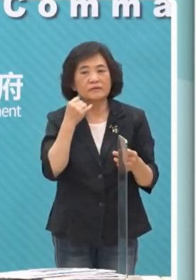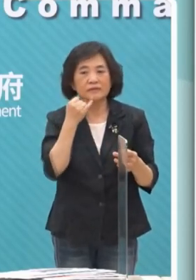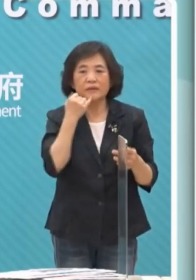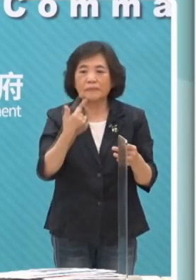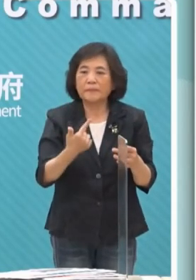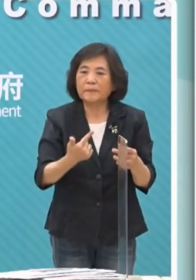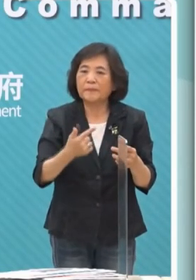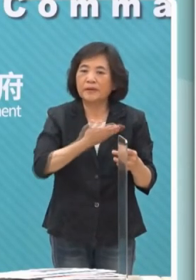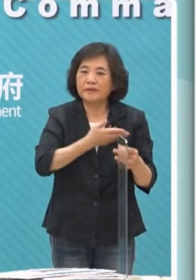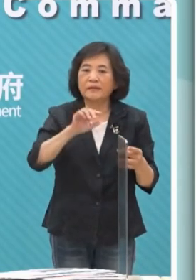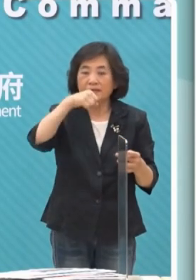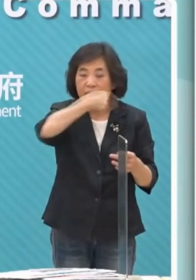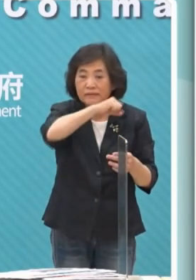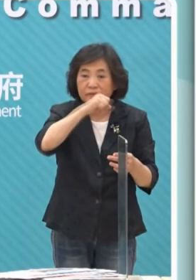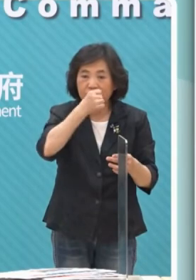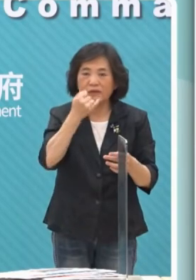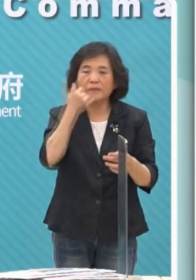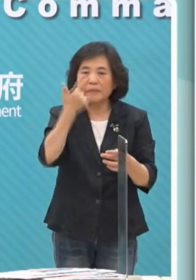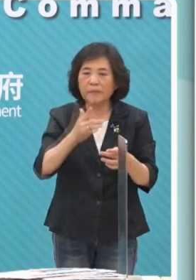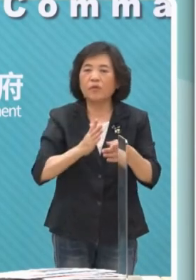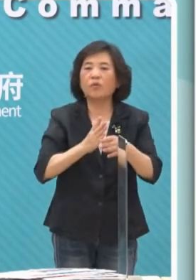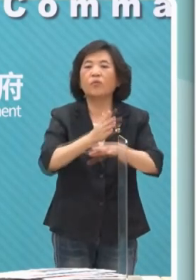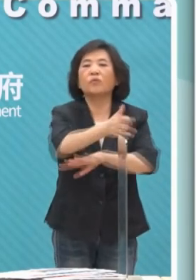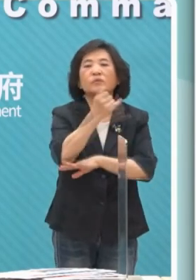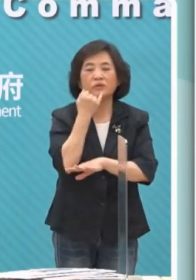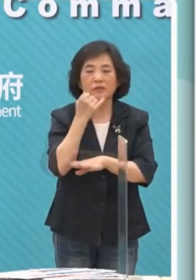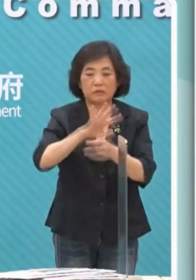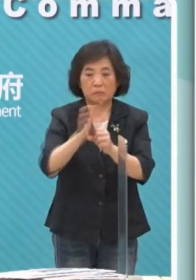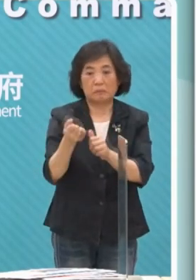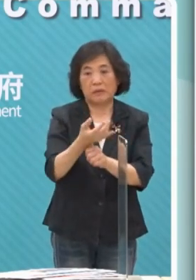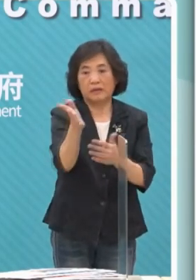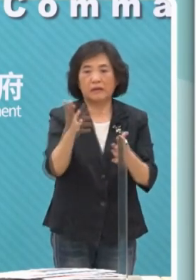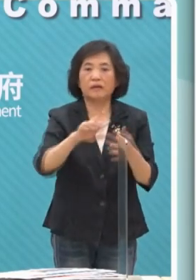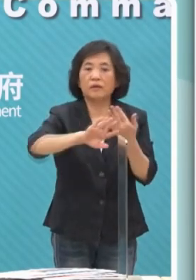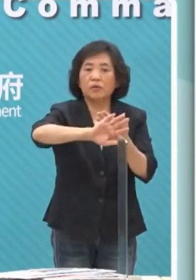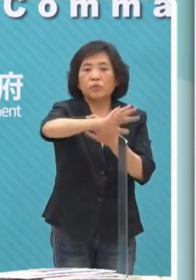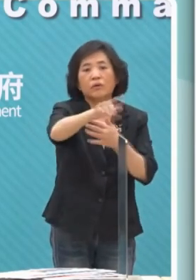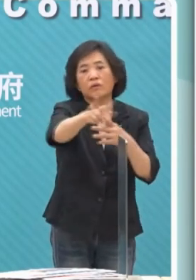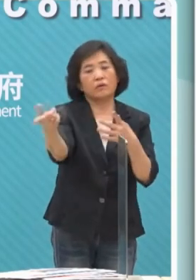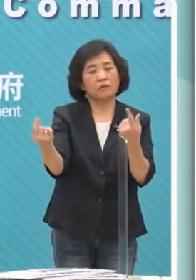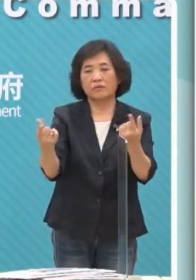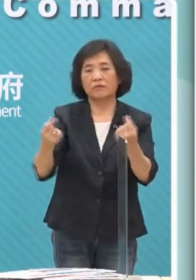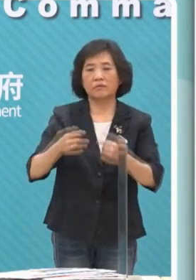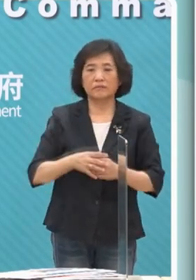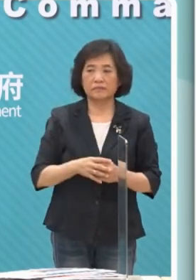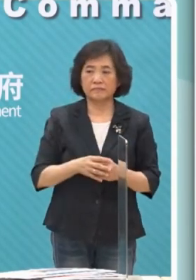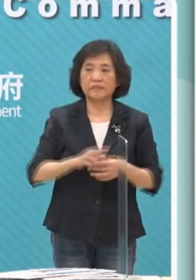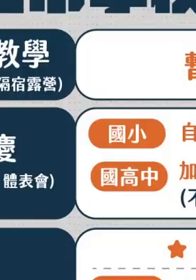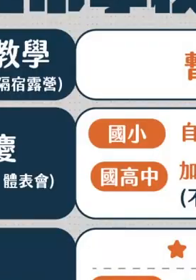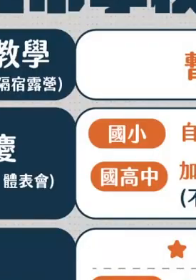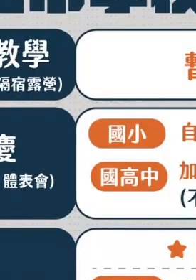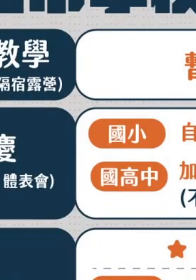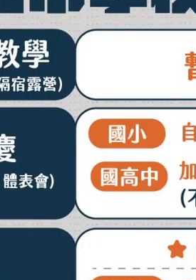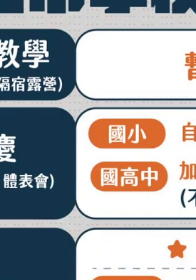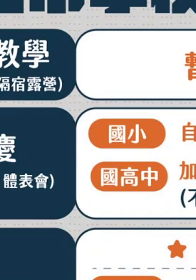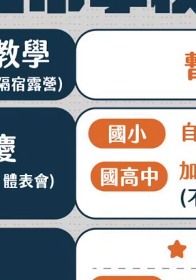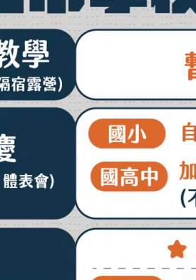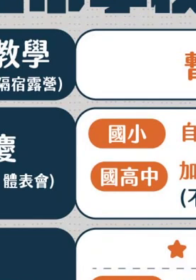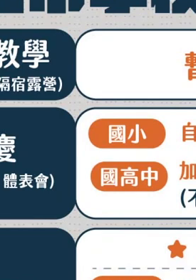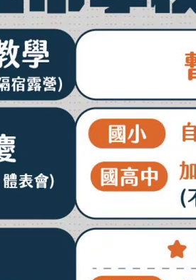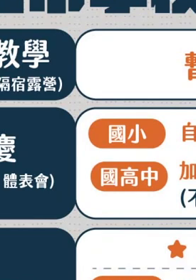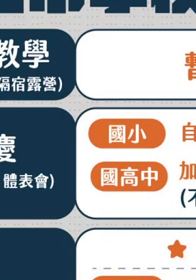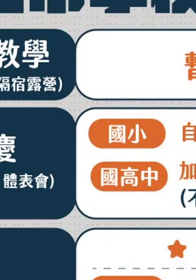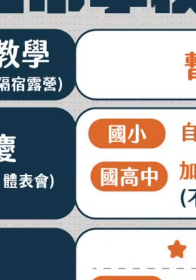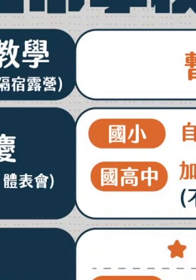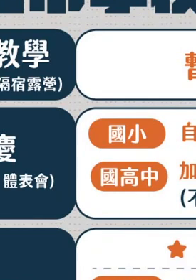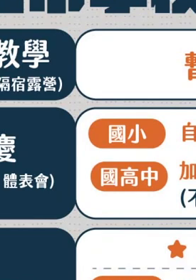过了新冠肺炎疫情的这个，因为其他国家也是一样要经过这一段。 疫情越来越